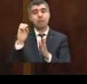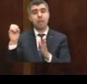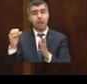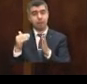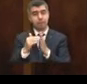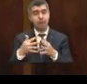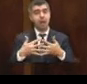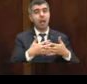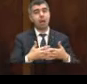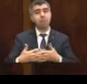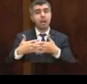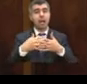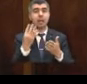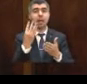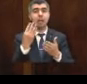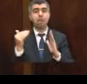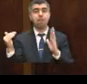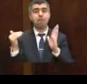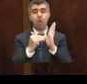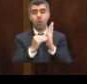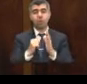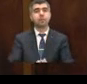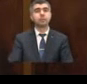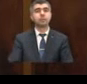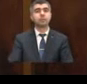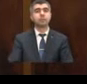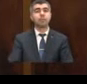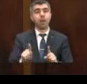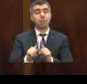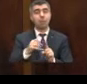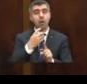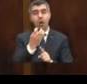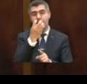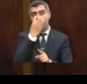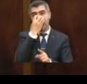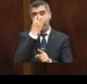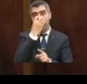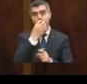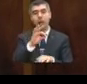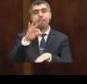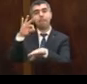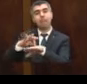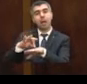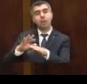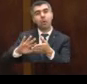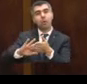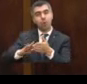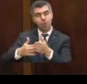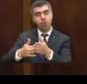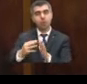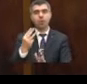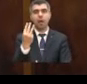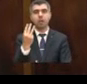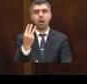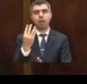المتحدة 3 مليون. اللي كنتكلموا على الإنعاش، عندنا 31 مريض الآن سواء في الوقاية المركزة